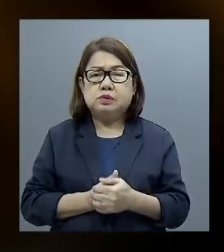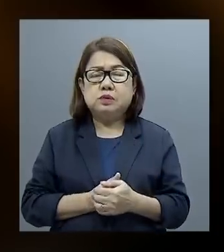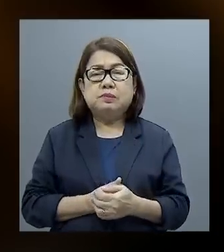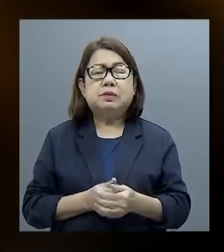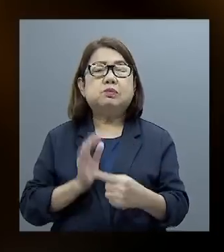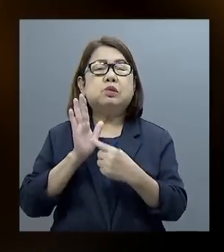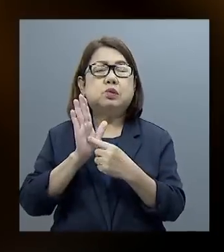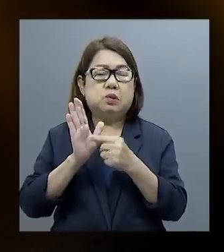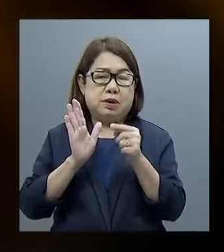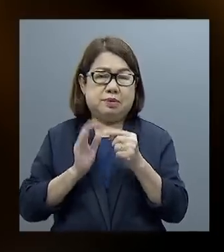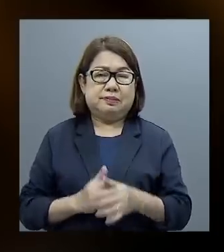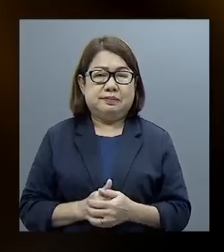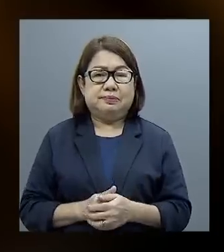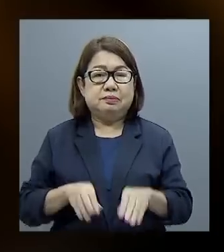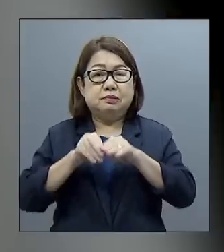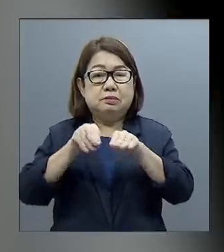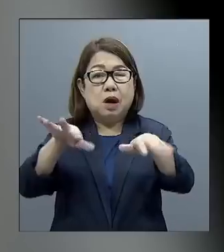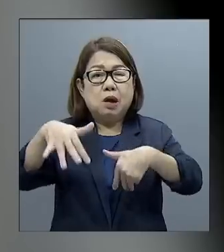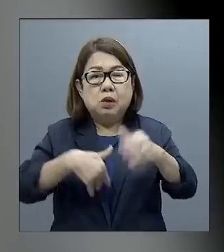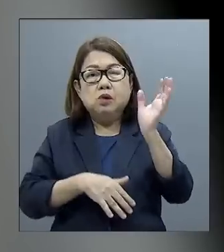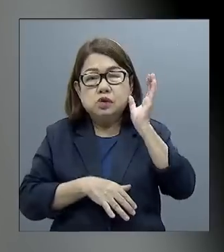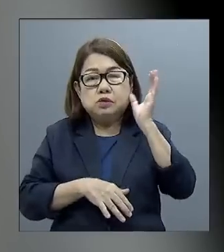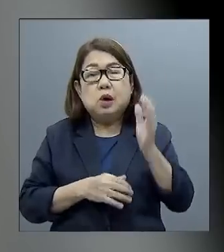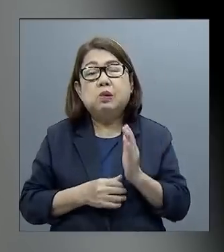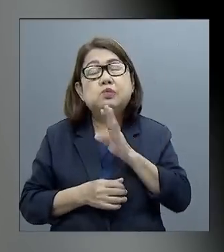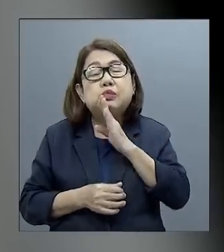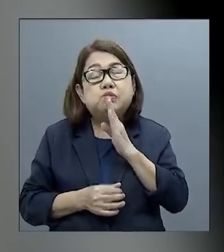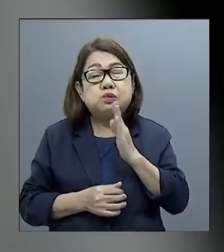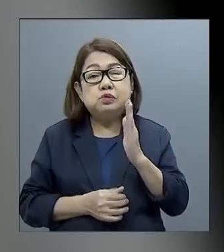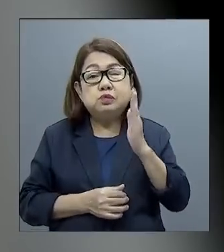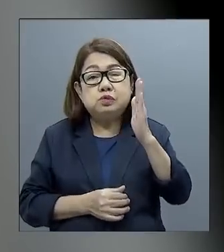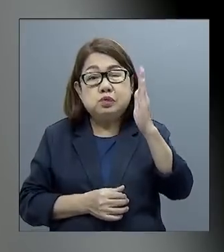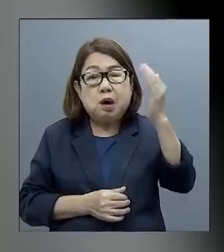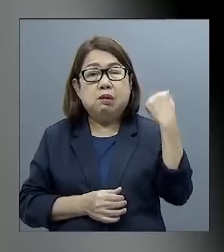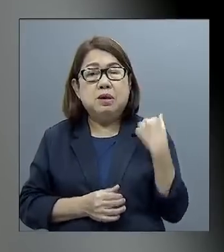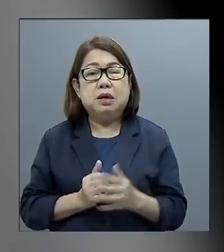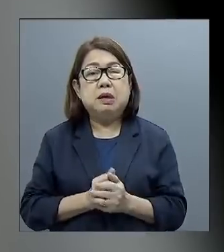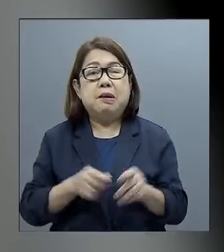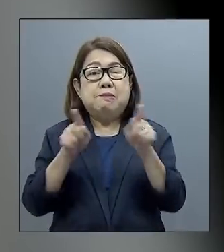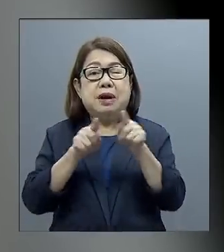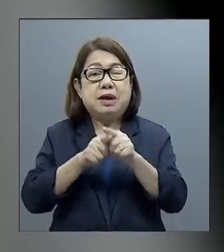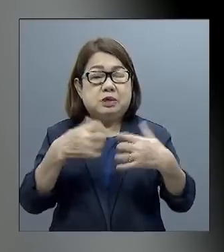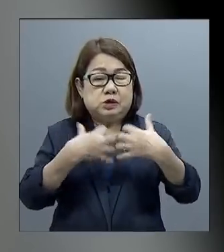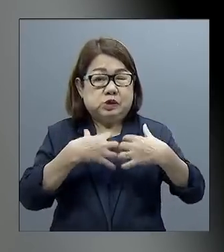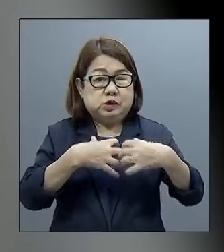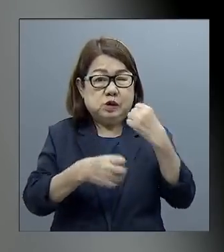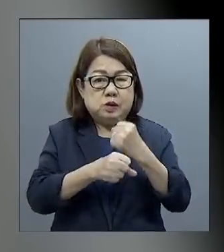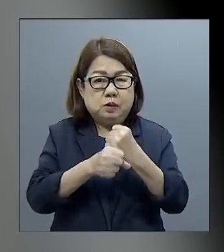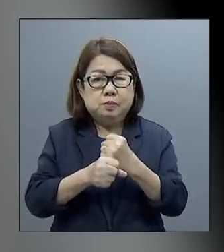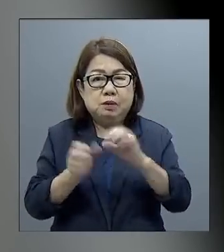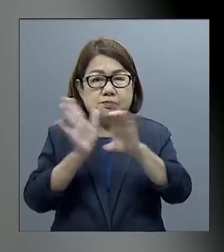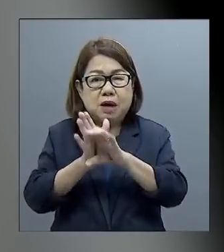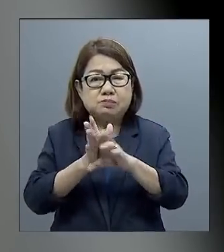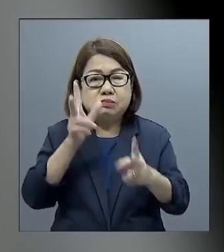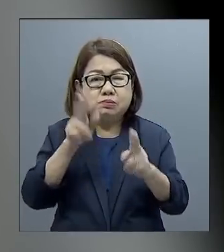ค่ตัวอย่างหนึ่งเท่านั้นนะคะคุณผู้ชมคิดดูว่าหากในอนาคตเนี่ยมีคนใช้ AI แล้วก็สร้างภาพในลักษณะนี้